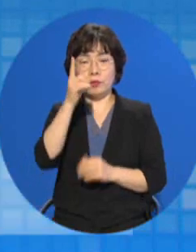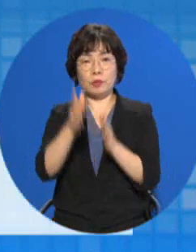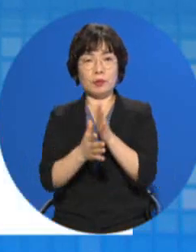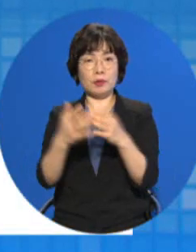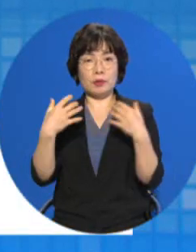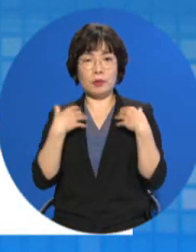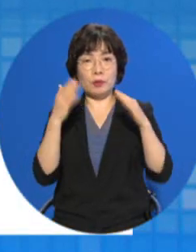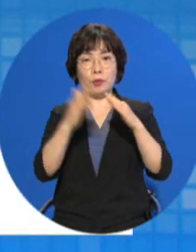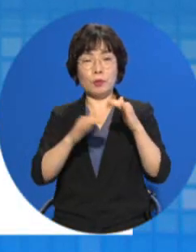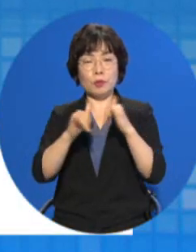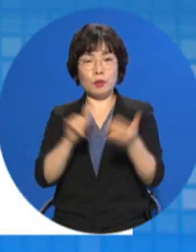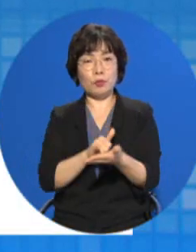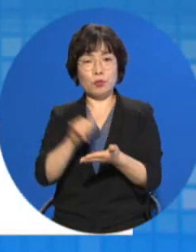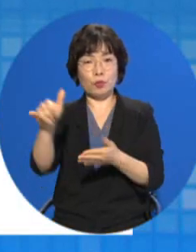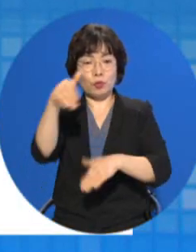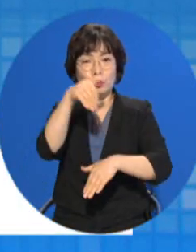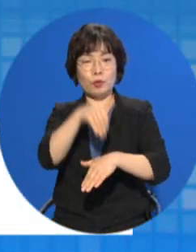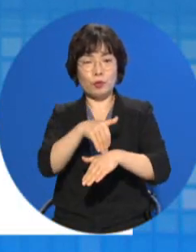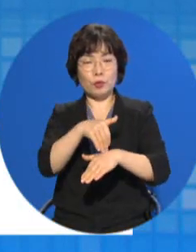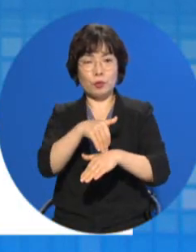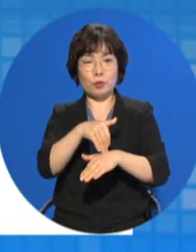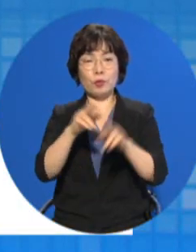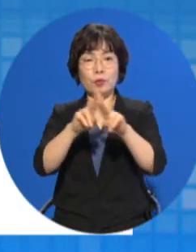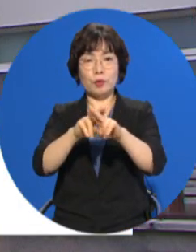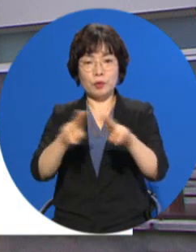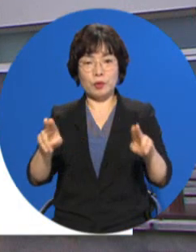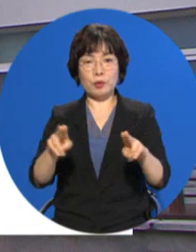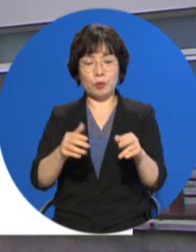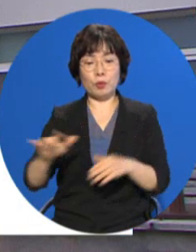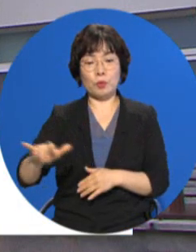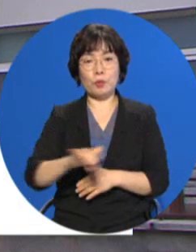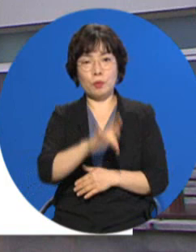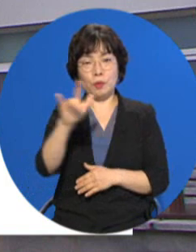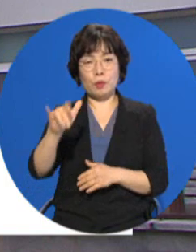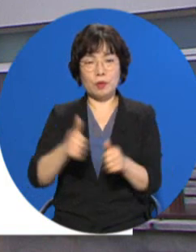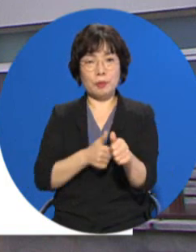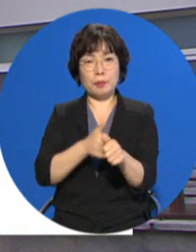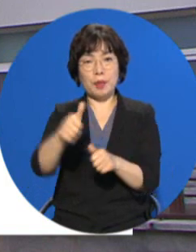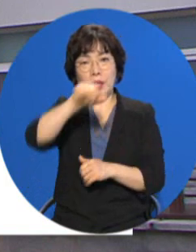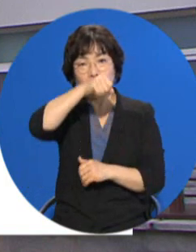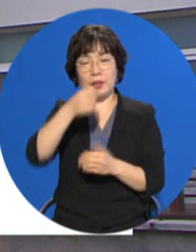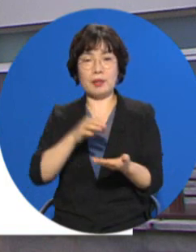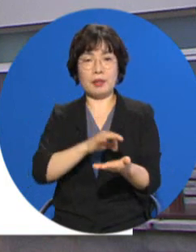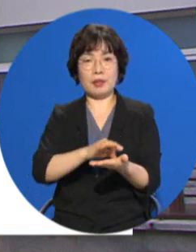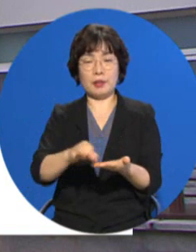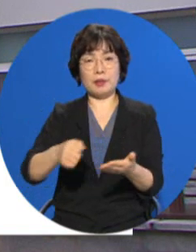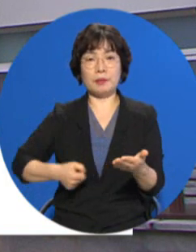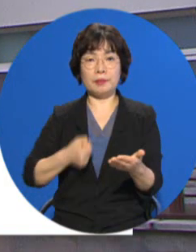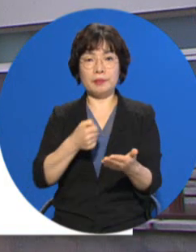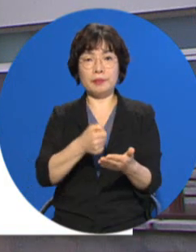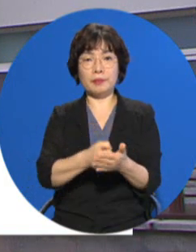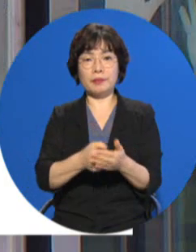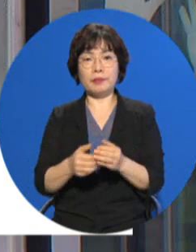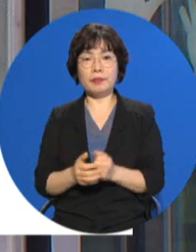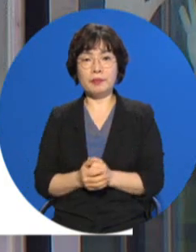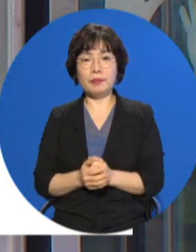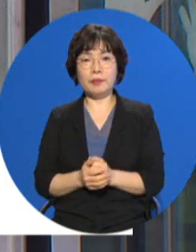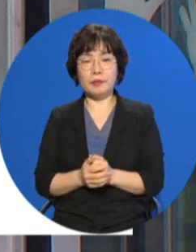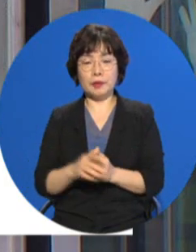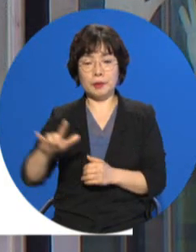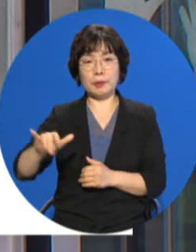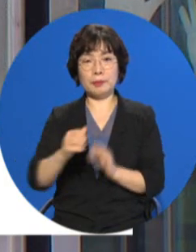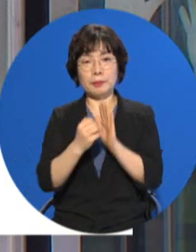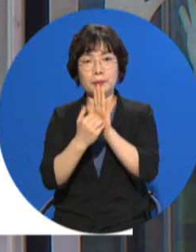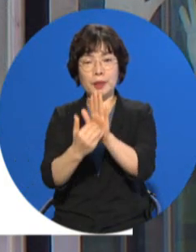순천시는 공무원 국외 연수 비용을 코로나19 극복 예산에 투입하기로 했습니다. 순천시는 코로나19의 확산